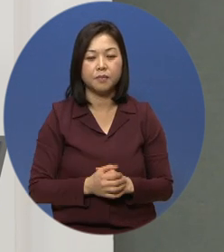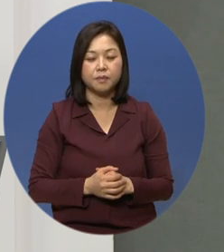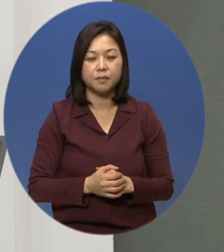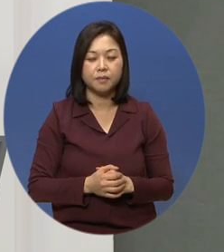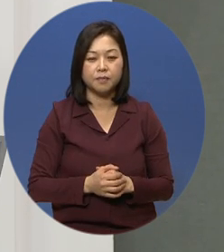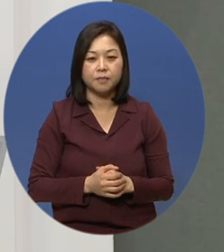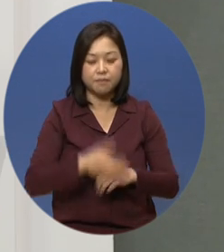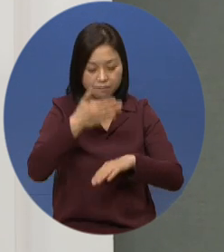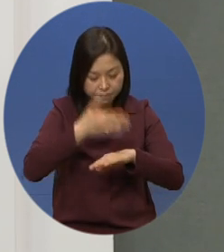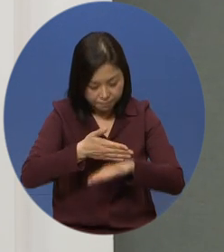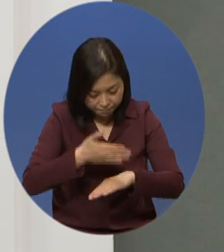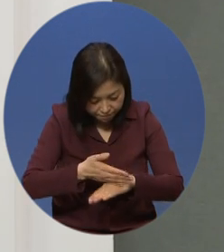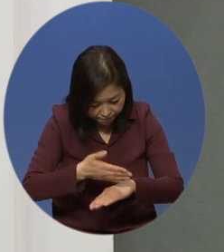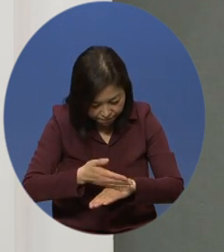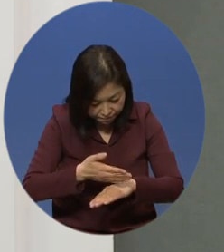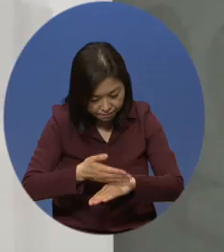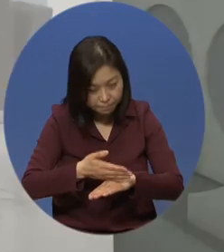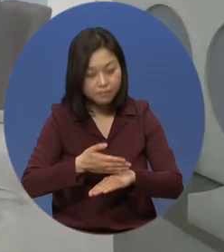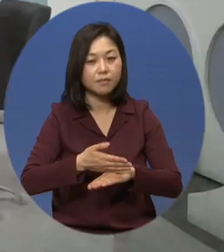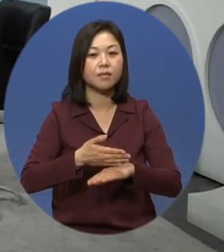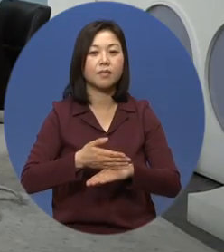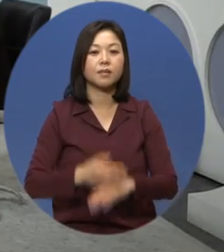감사합니다 고맙습니다